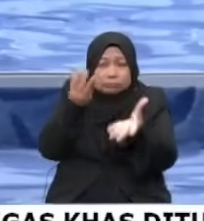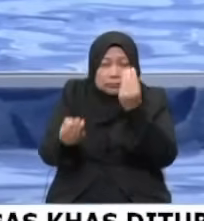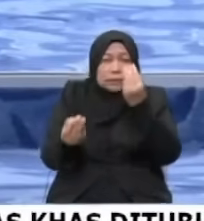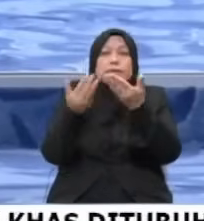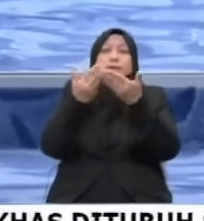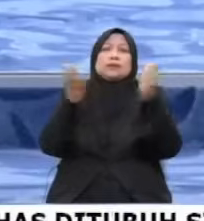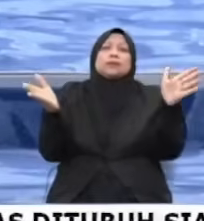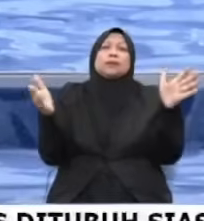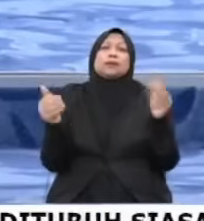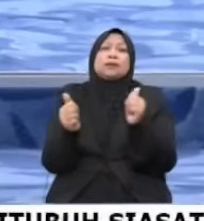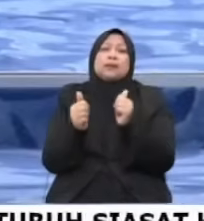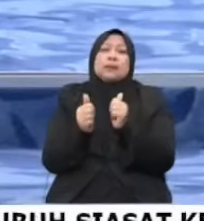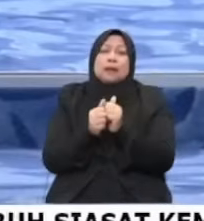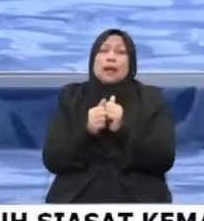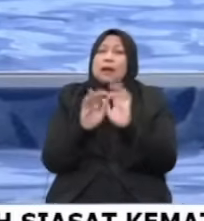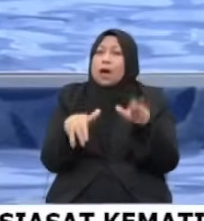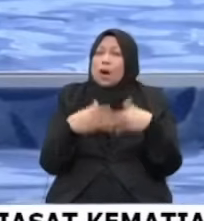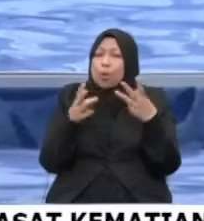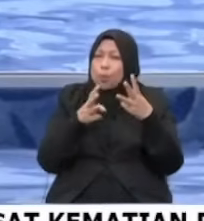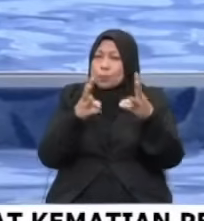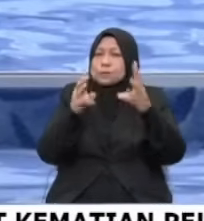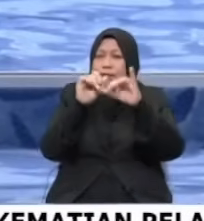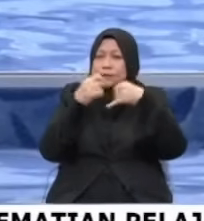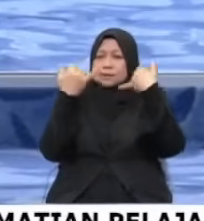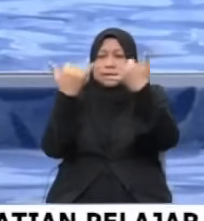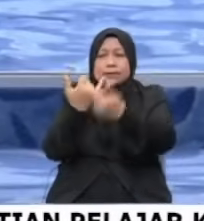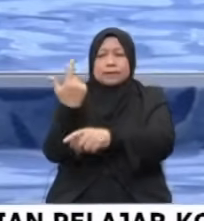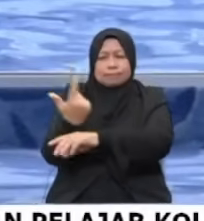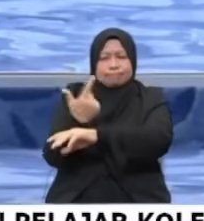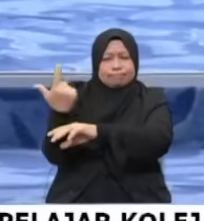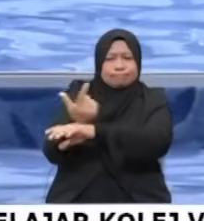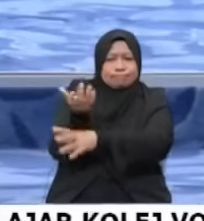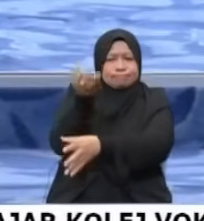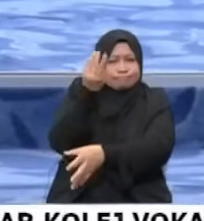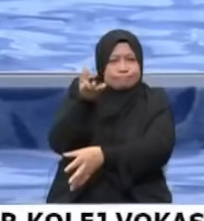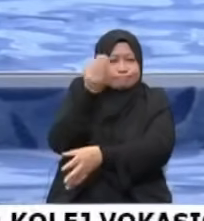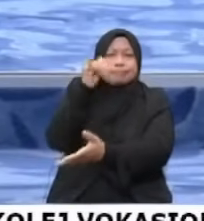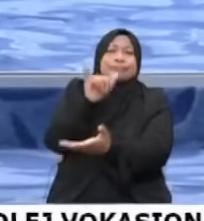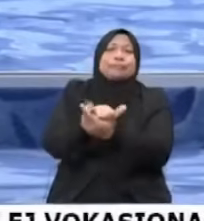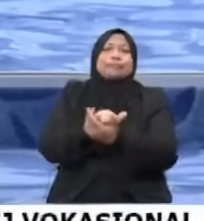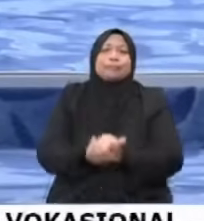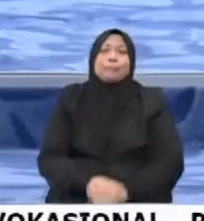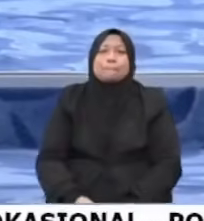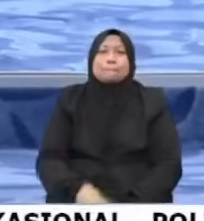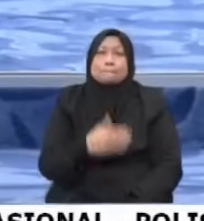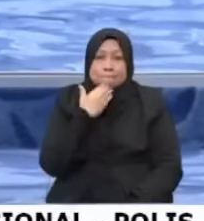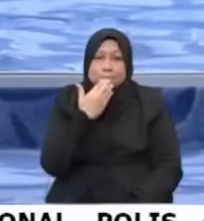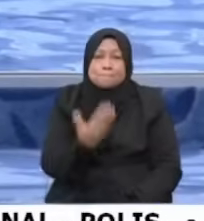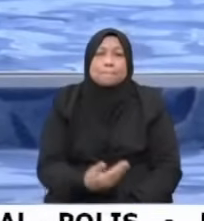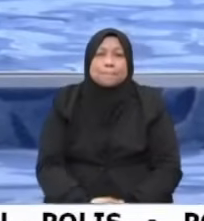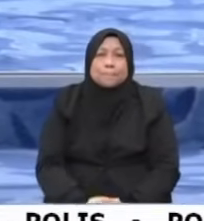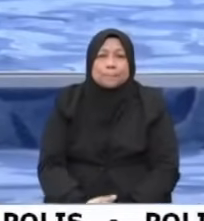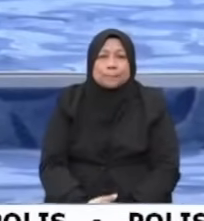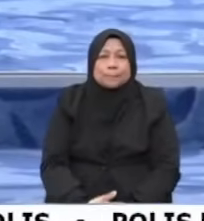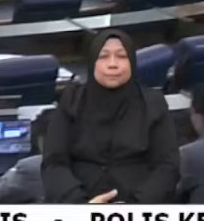terdedah dengan perjalanan Syarikat dan latihan ins situ Terima kasih